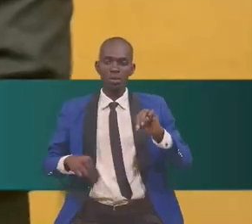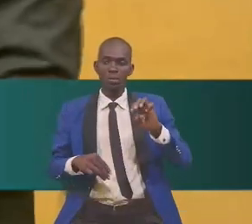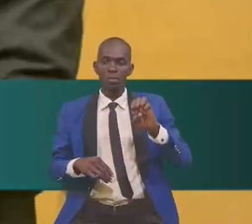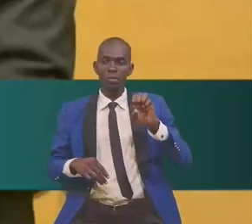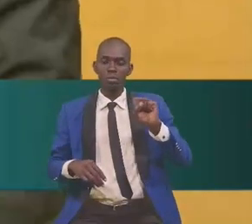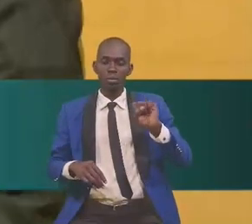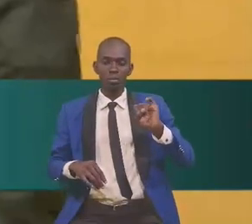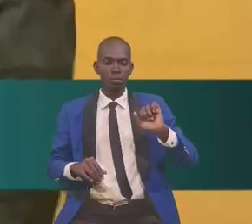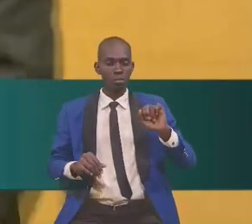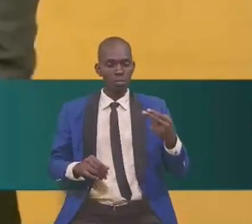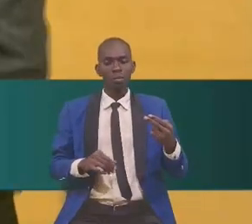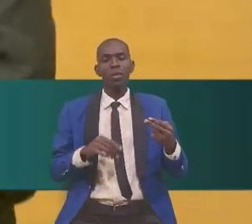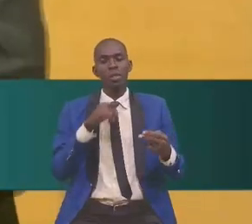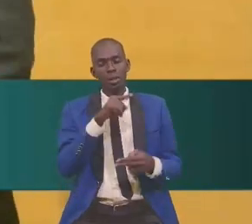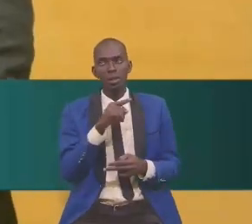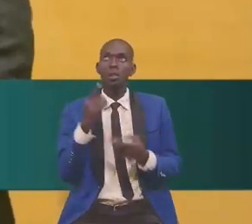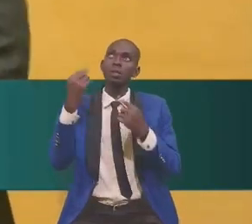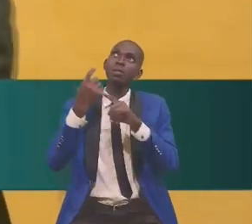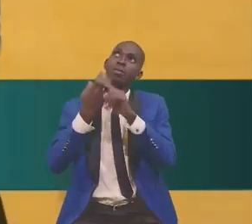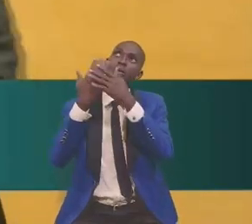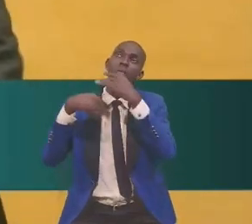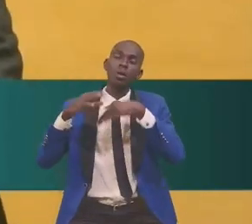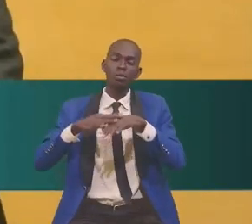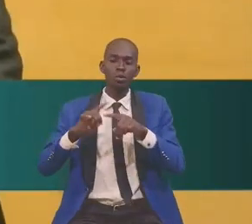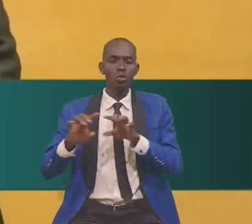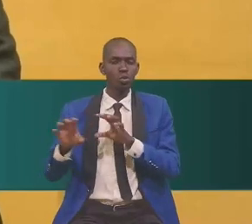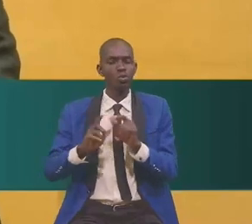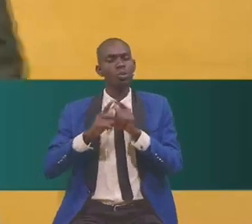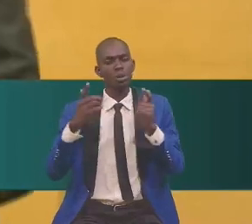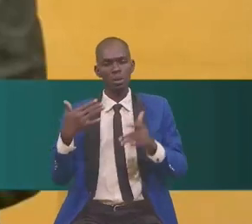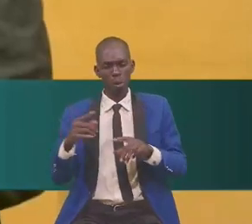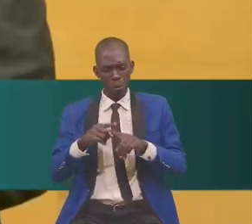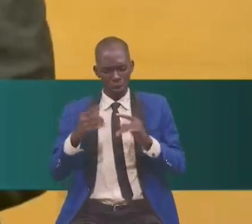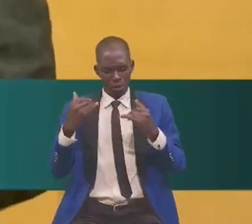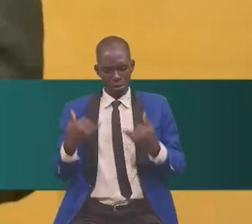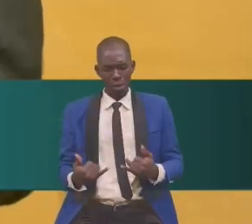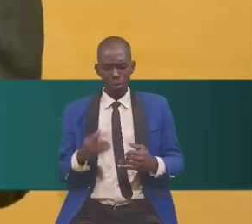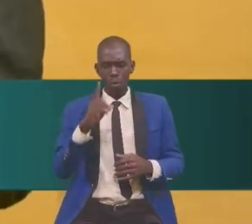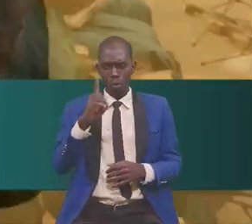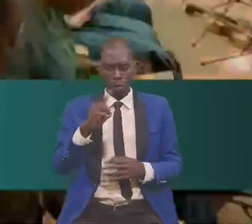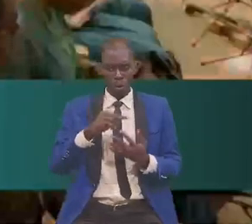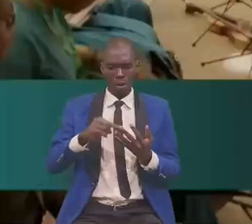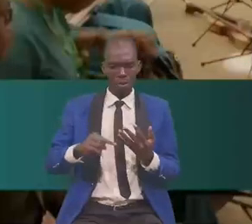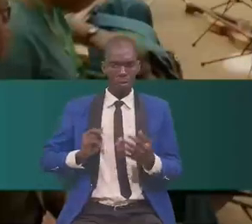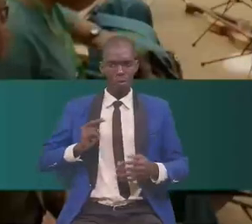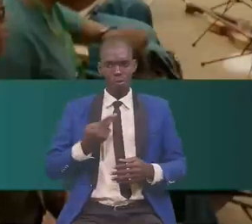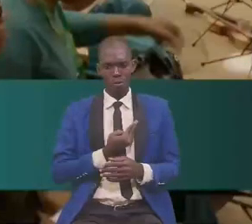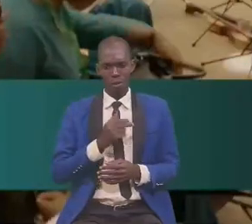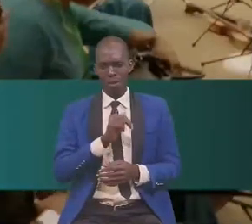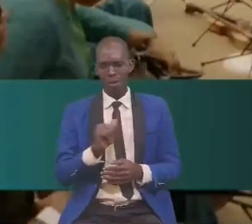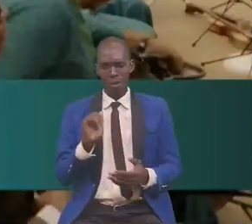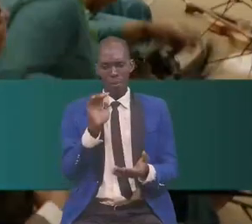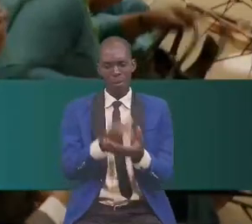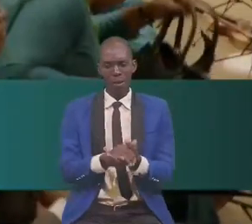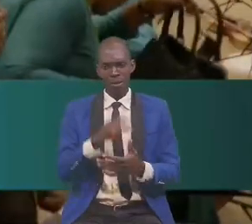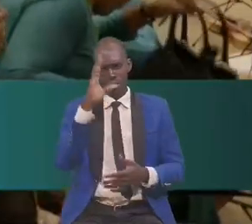choses prodigieuses ont eu lieu. Mais l'un d'entre nous, Pierre, un homme marié, un